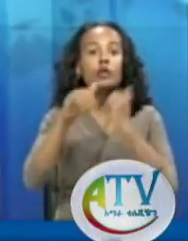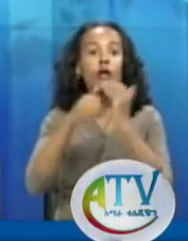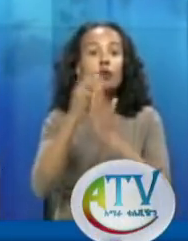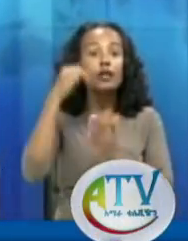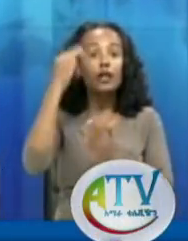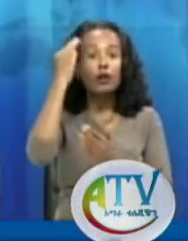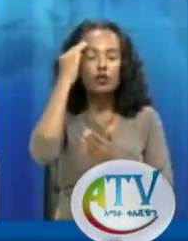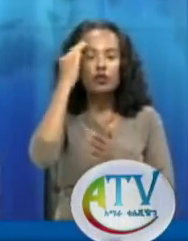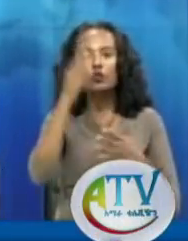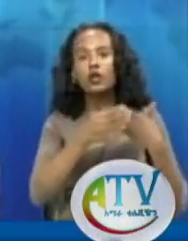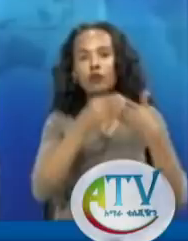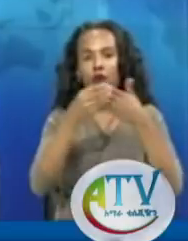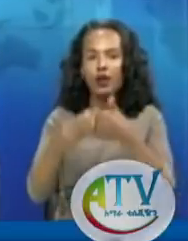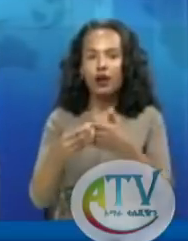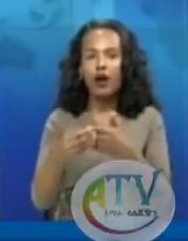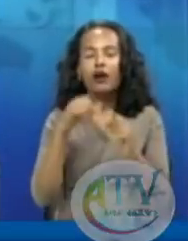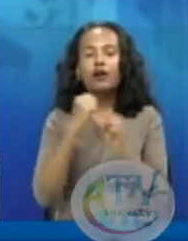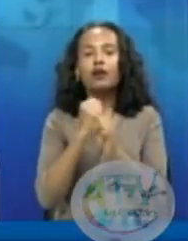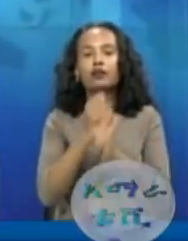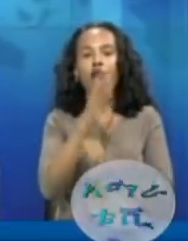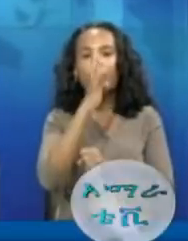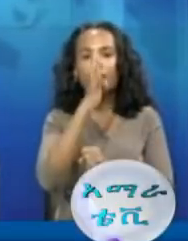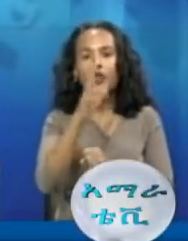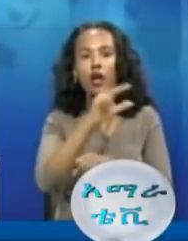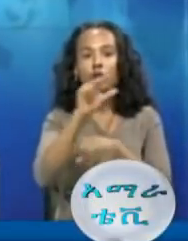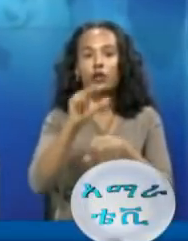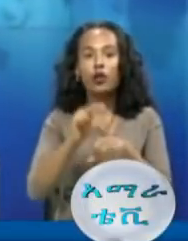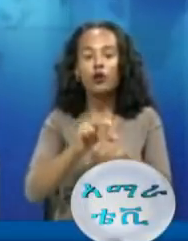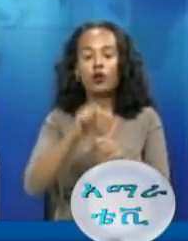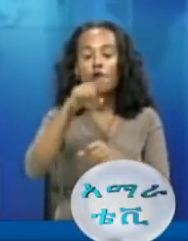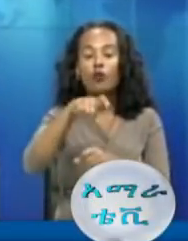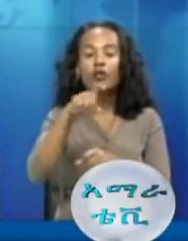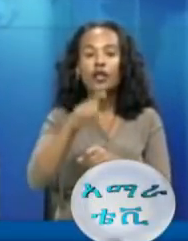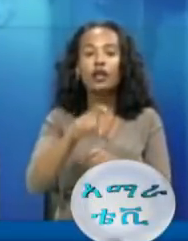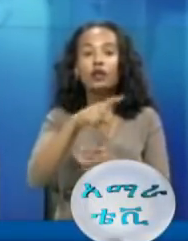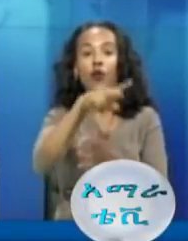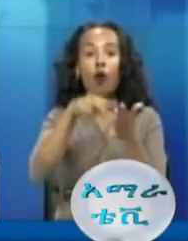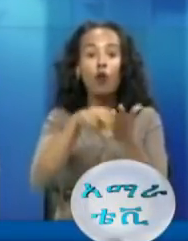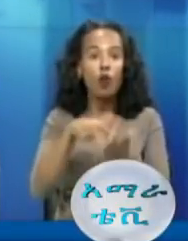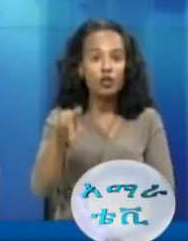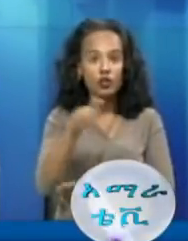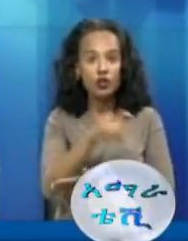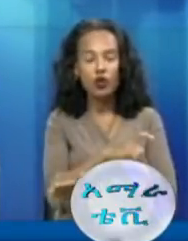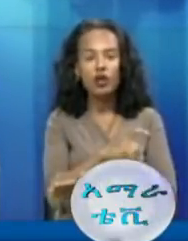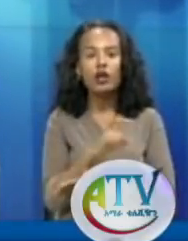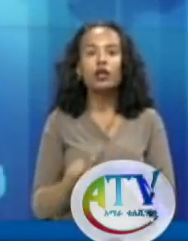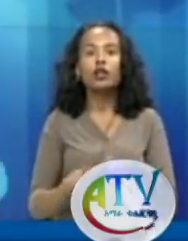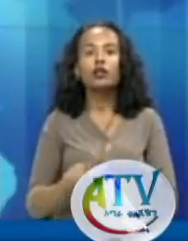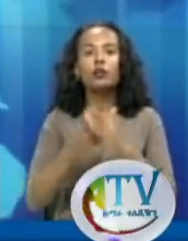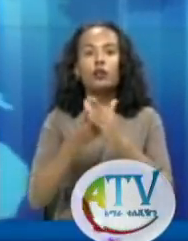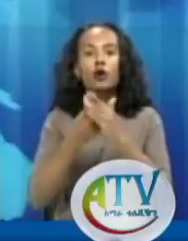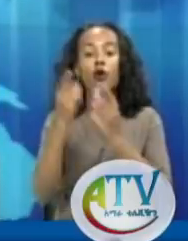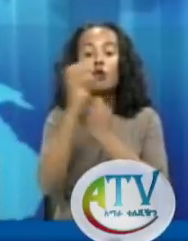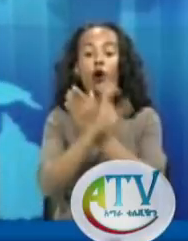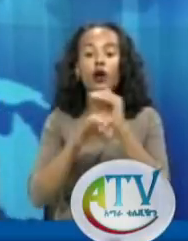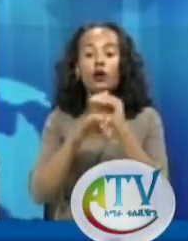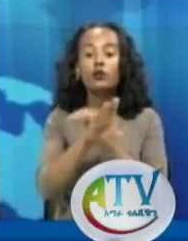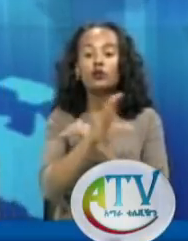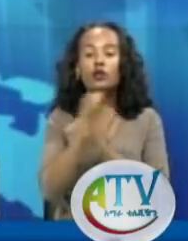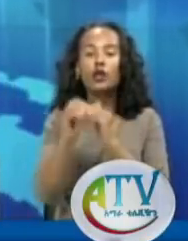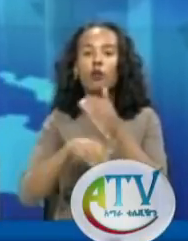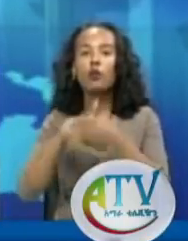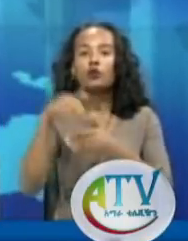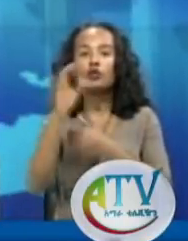ሚኒስትሩ የሚመራ የስራ ፈጠራ ብሔራዊ ኮሚቴ የተቋቋመ ሲሆን የተጀመረው በሀገር ውስጥና በውጭ